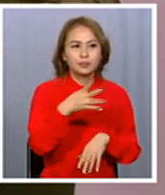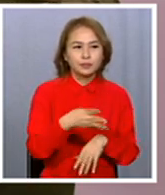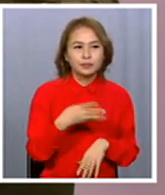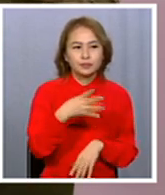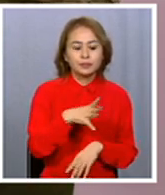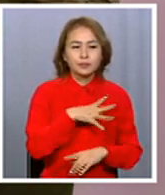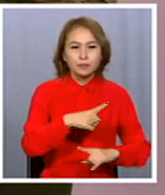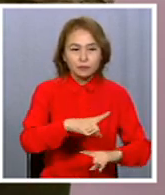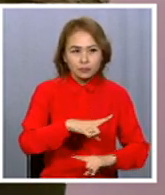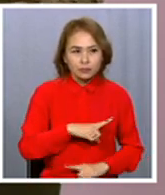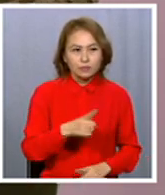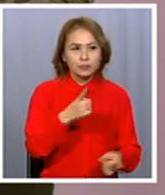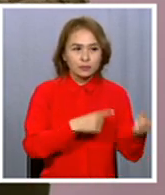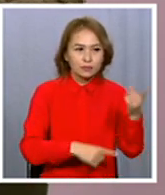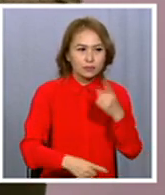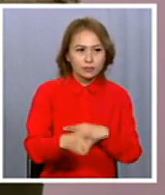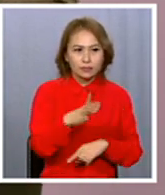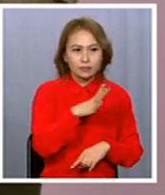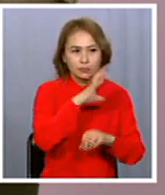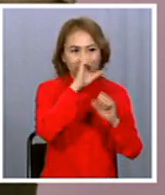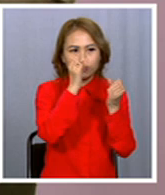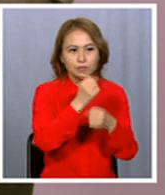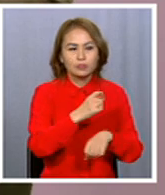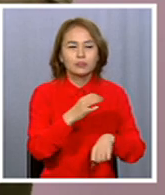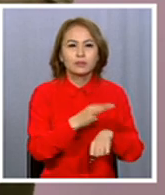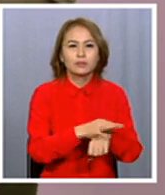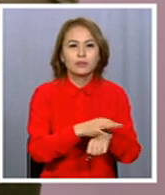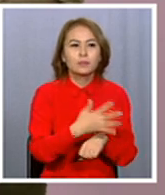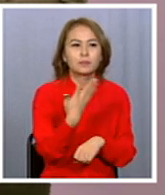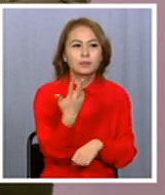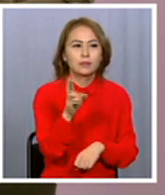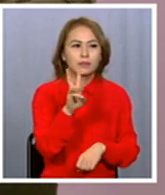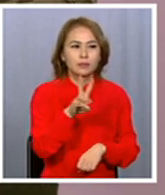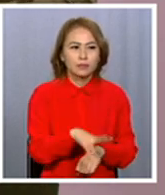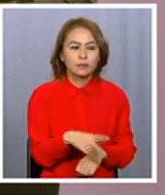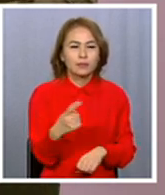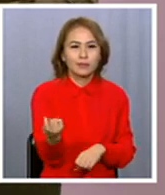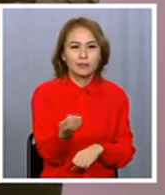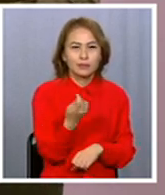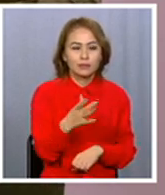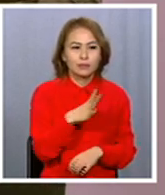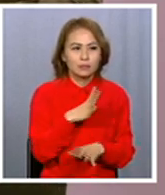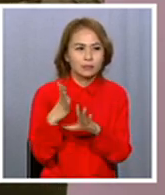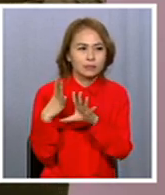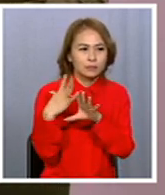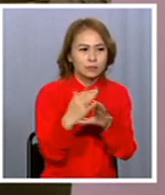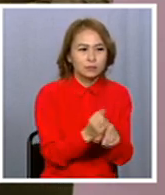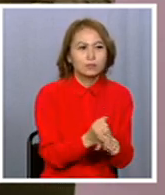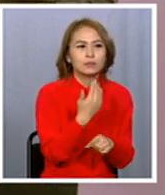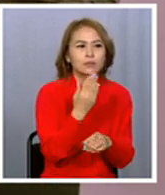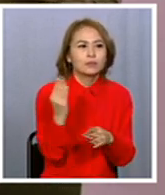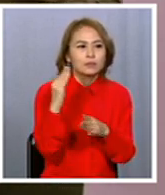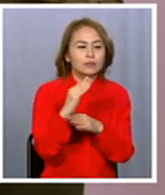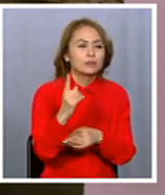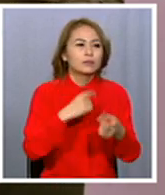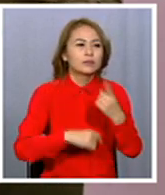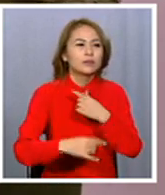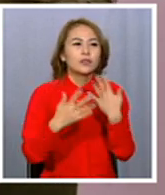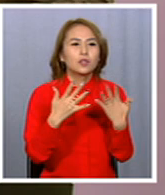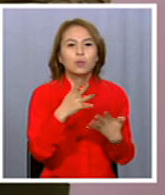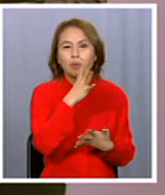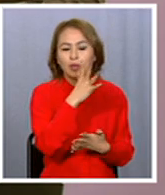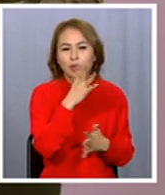жетті. Ол қайтар жолда жылдамдығын сағатына 5 километрге азайтты. Ол қайтар жолға